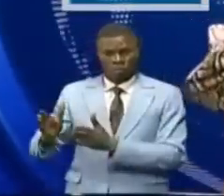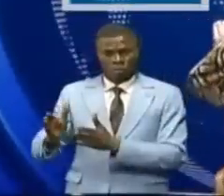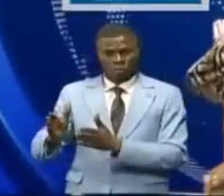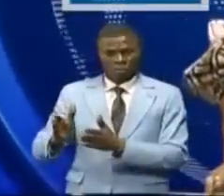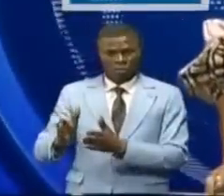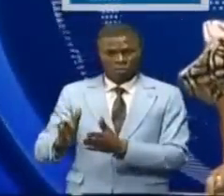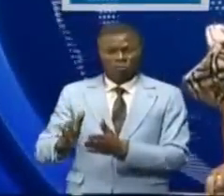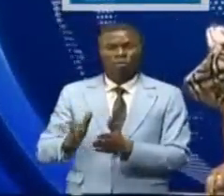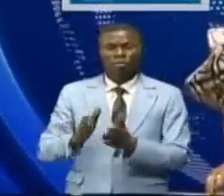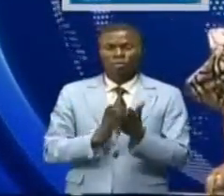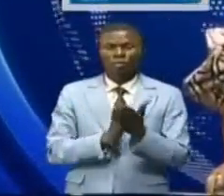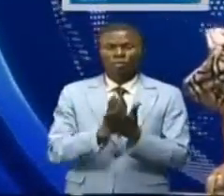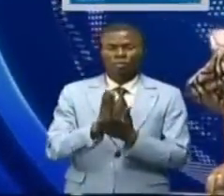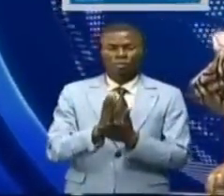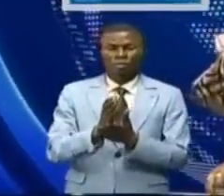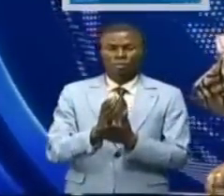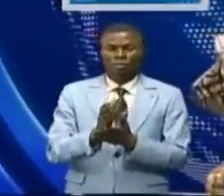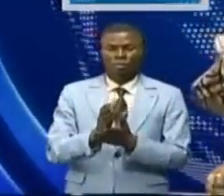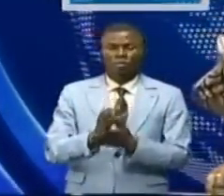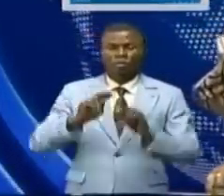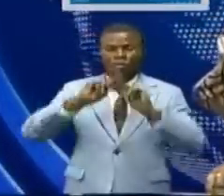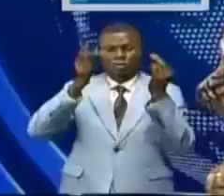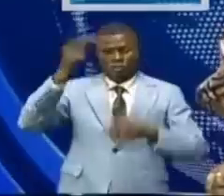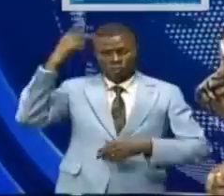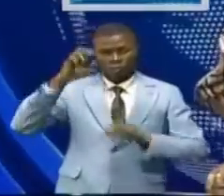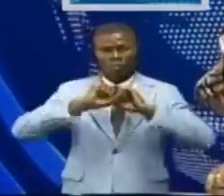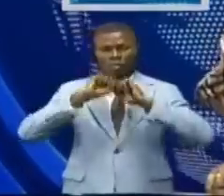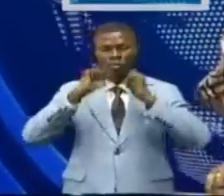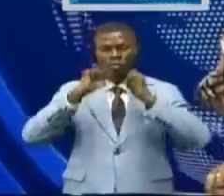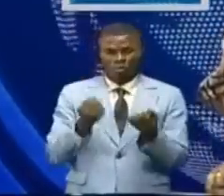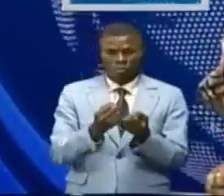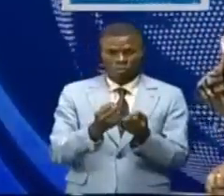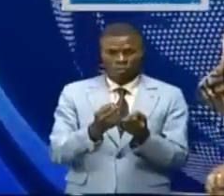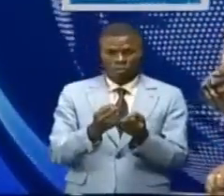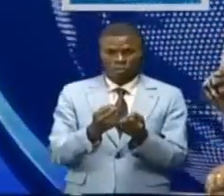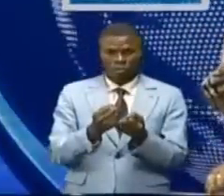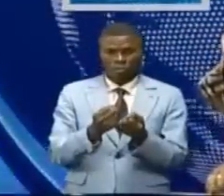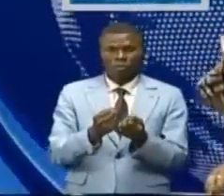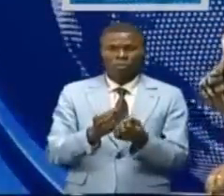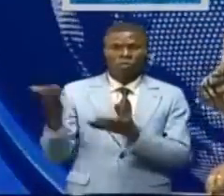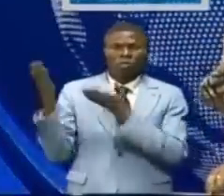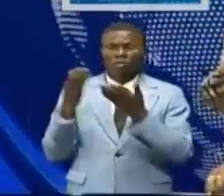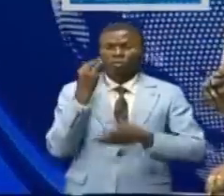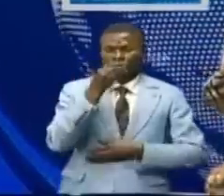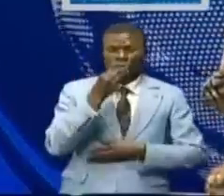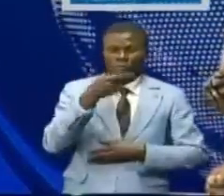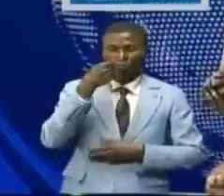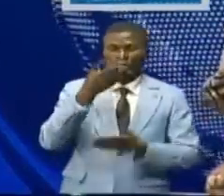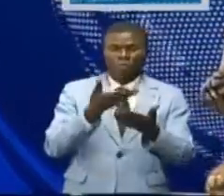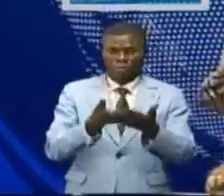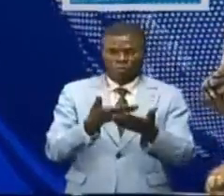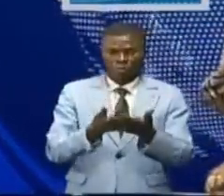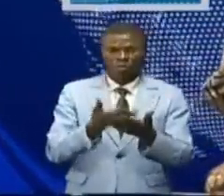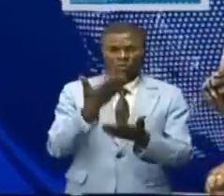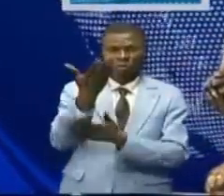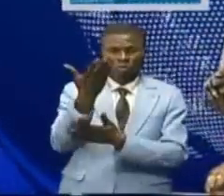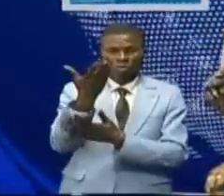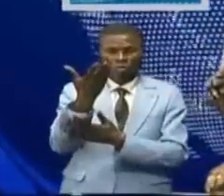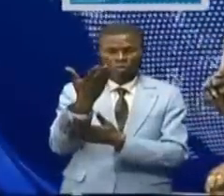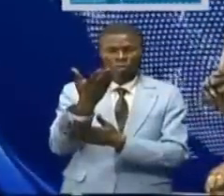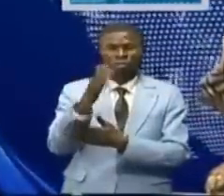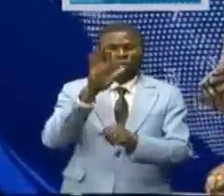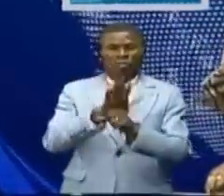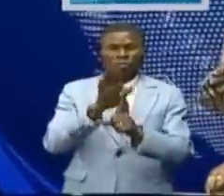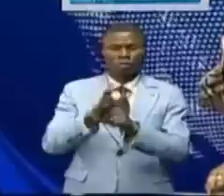en conséquence à l'image des forces politiques sociales. Suivez plutôt son porte-parole, Justin Bitakwira, qui appelle à une